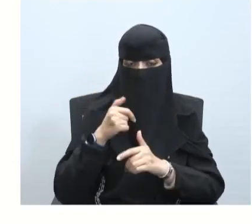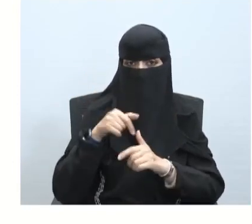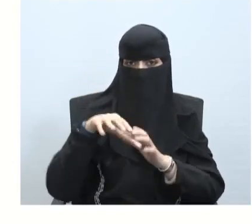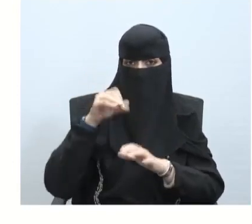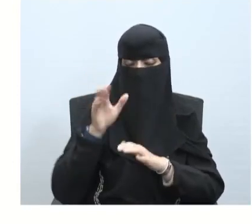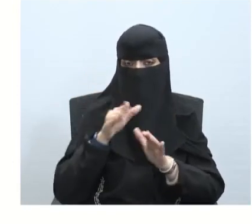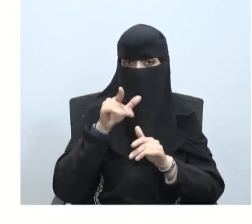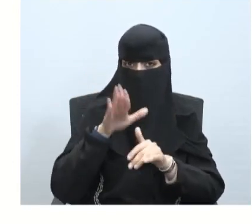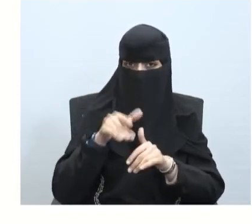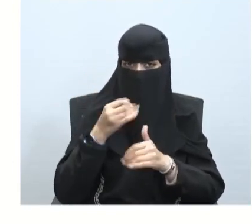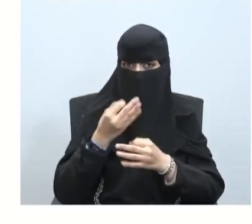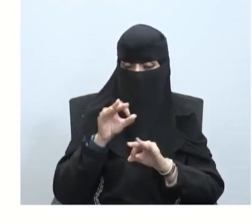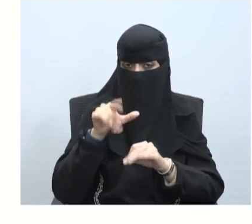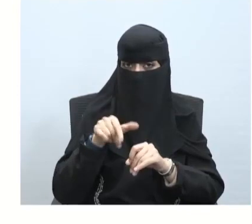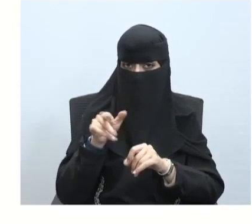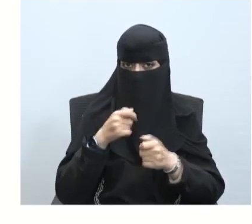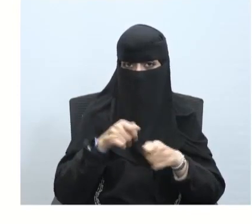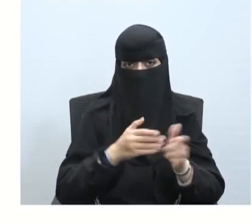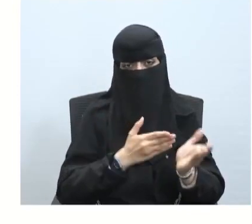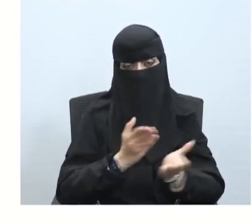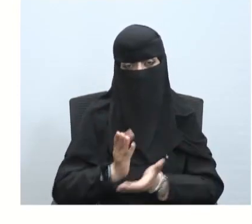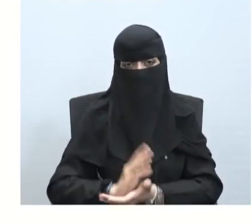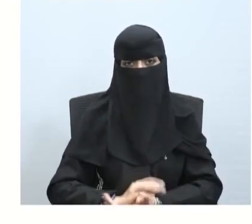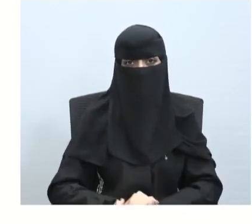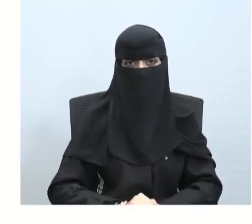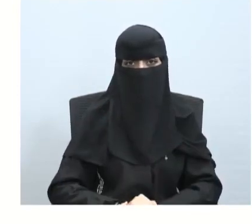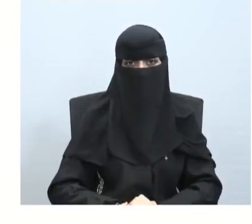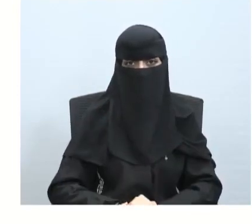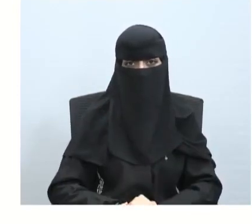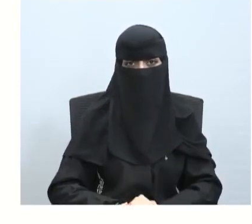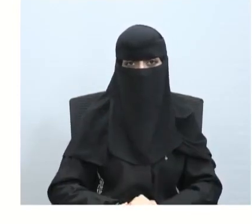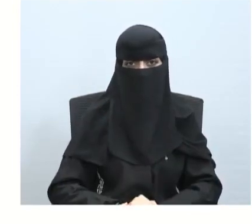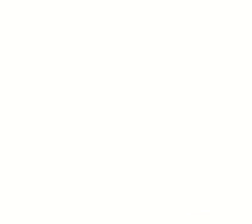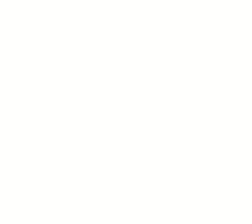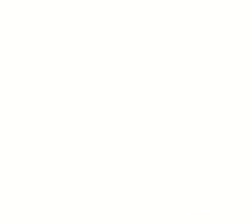النقود هل يكفي لشراء هذه اللعبه تفضل يا مبدئيا